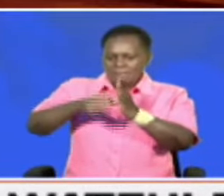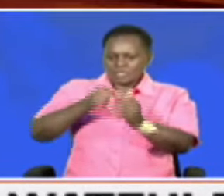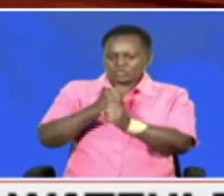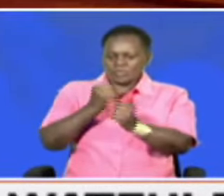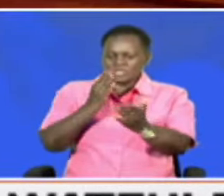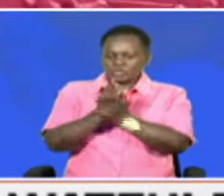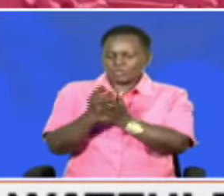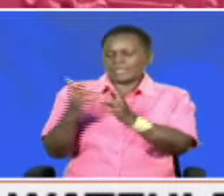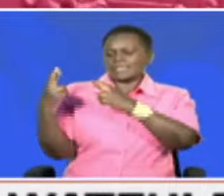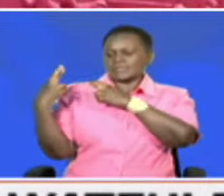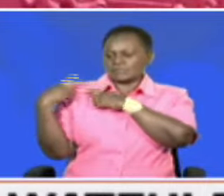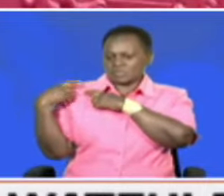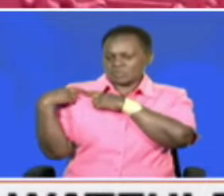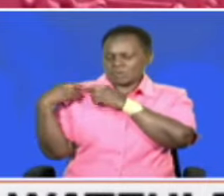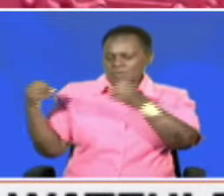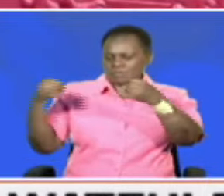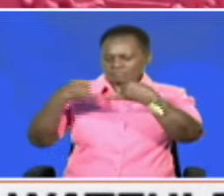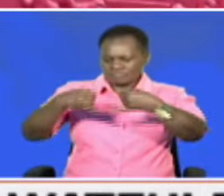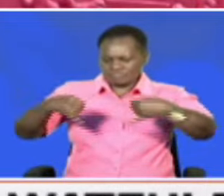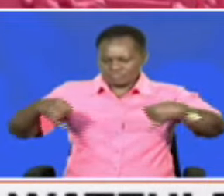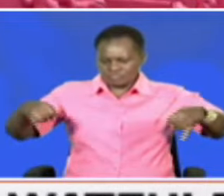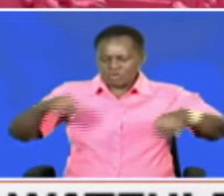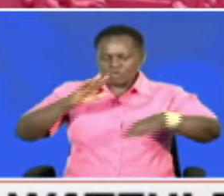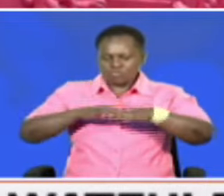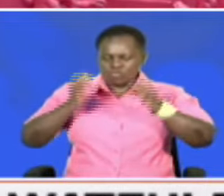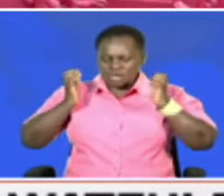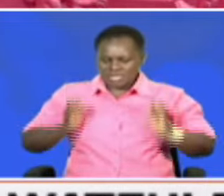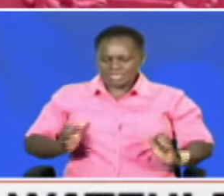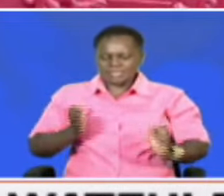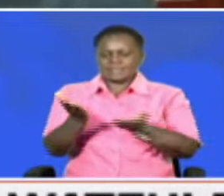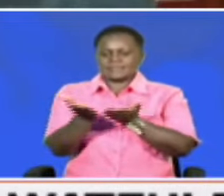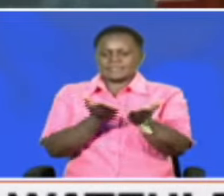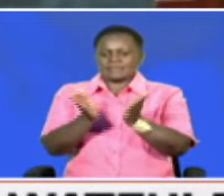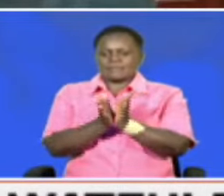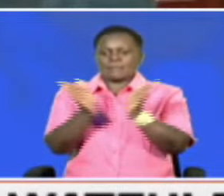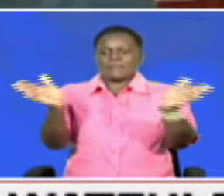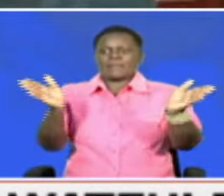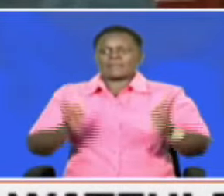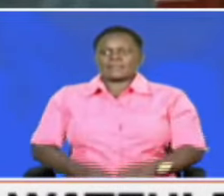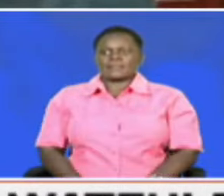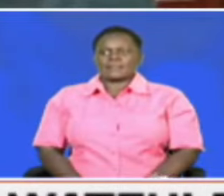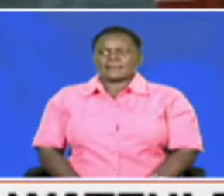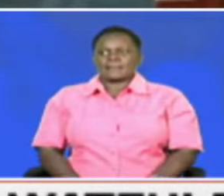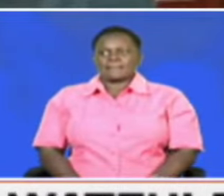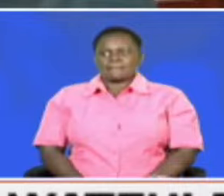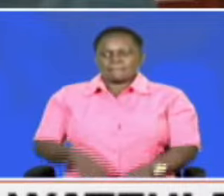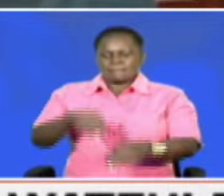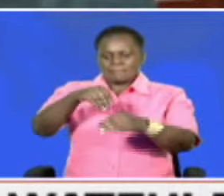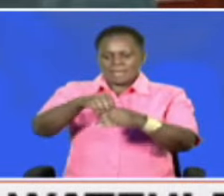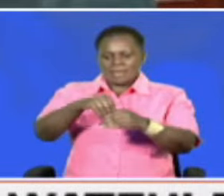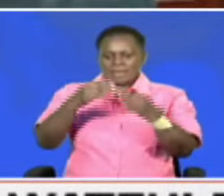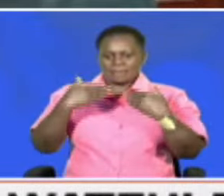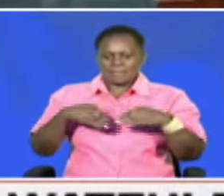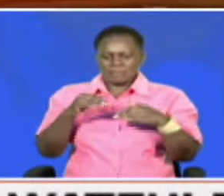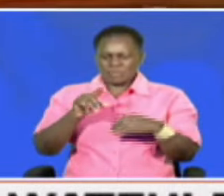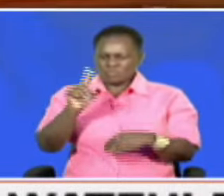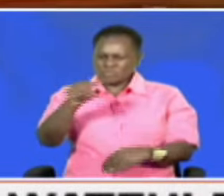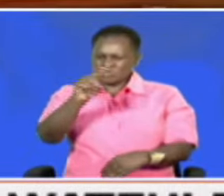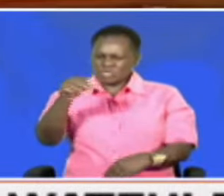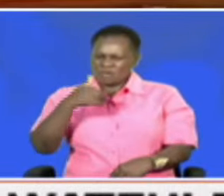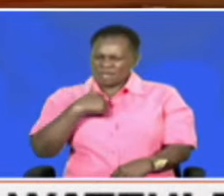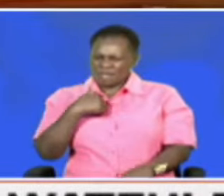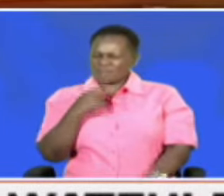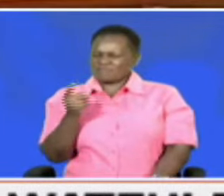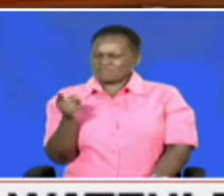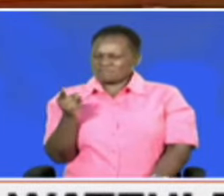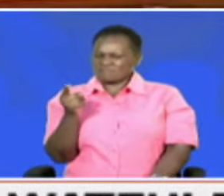kuhakikisha uwajibikaji, wazi na maadili mema katika utumishi wa umma. Miongoni mwa waliotiwa dosari kuwa